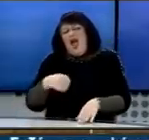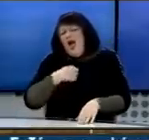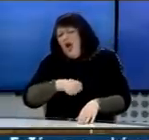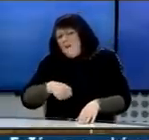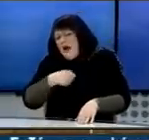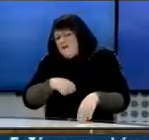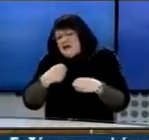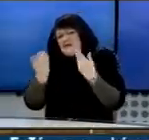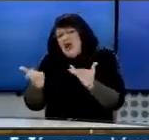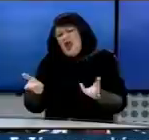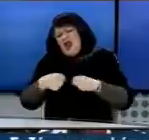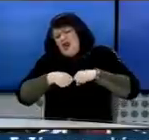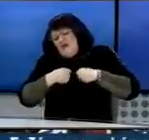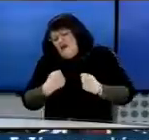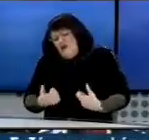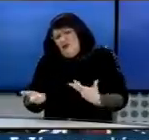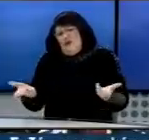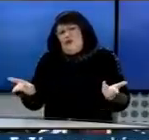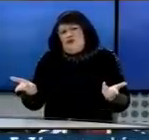γίνετε?